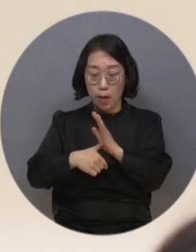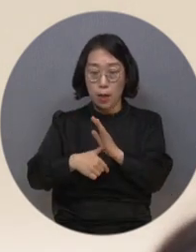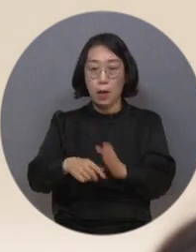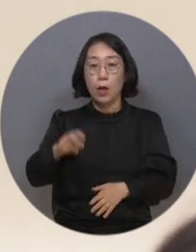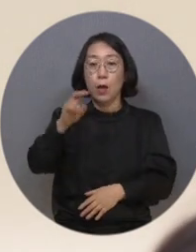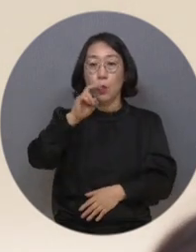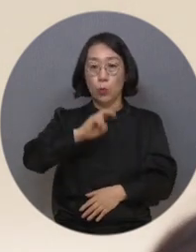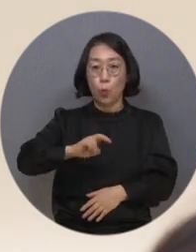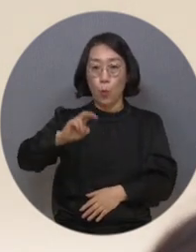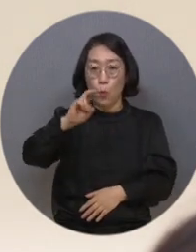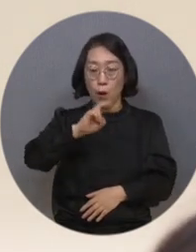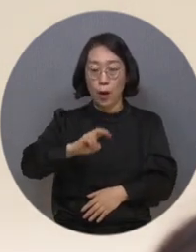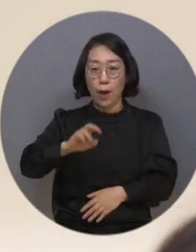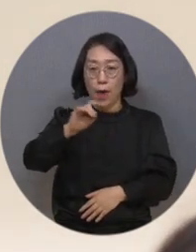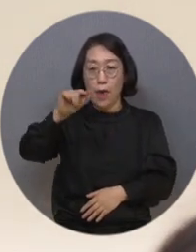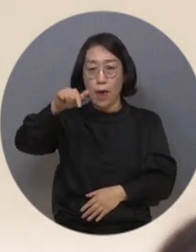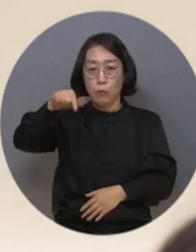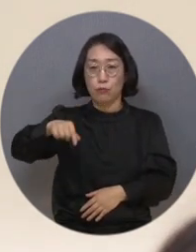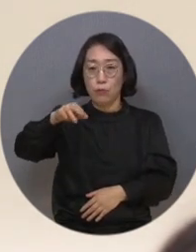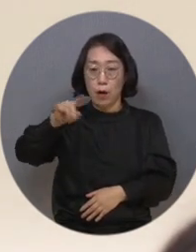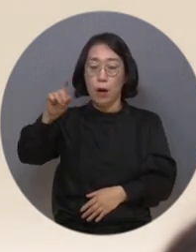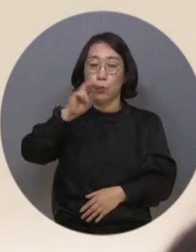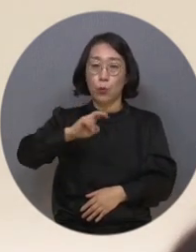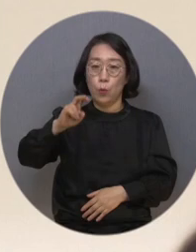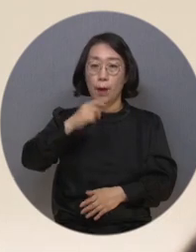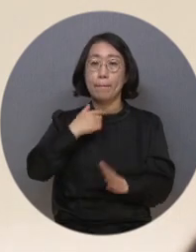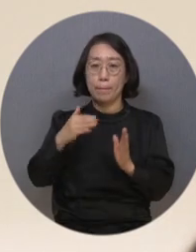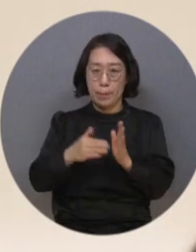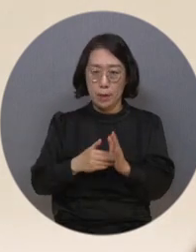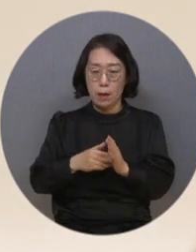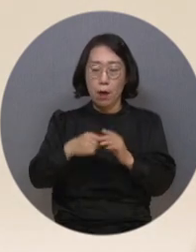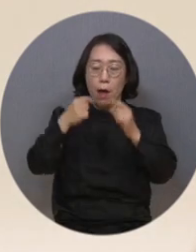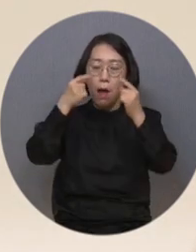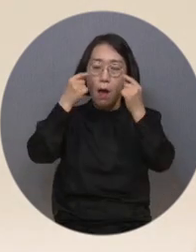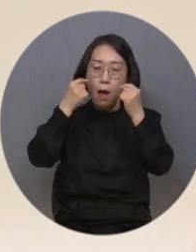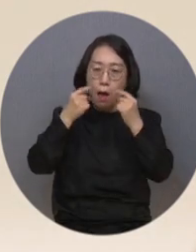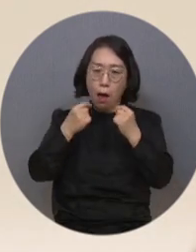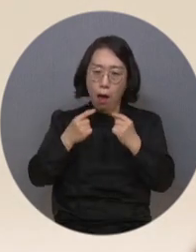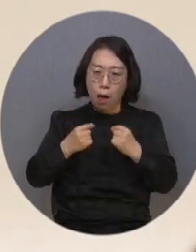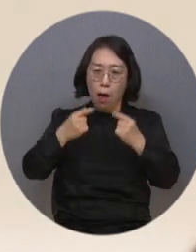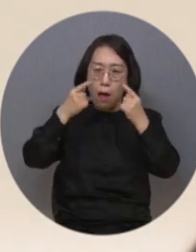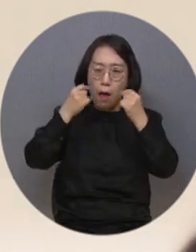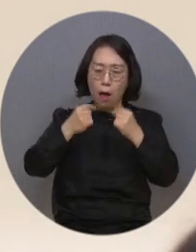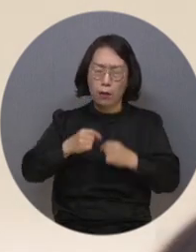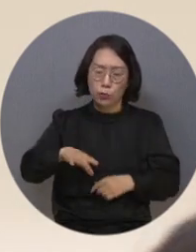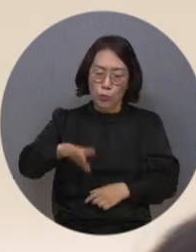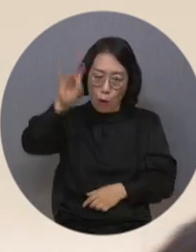제가 애국가를 부르면서 그렇게 눈물을 흘리면서 애국가를 불러본 적이 처음입니다.